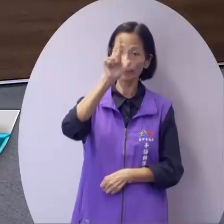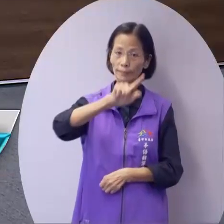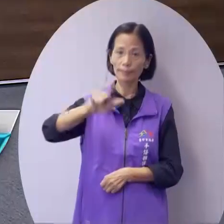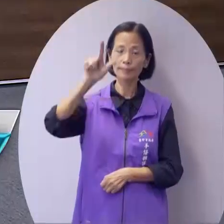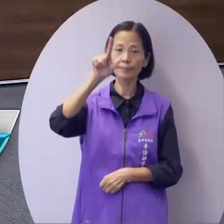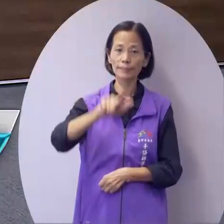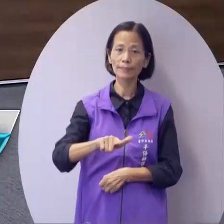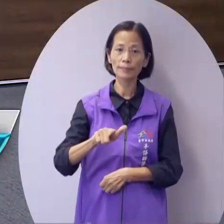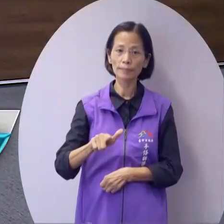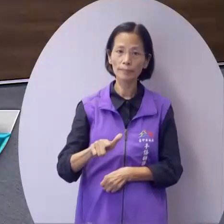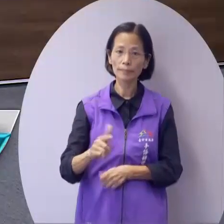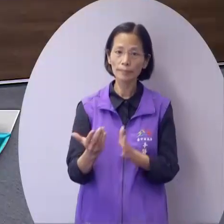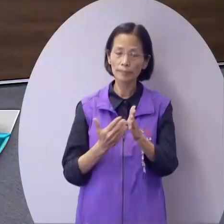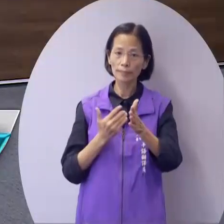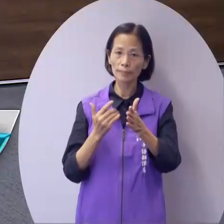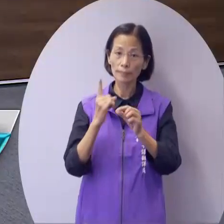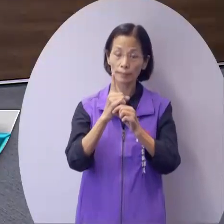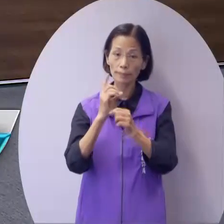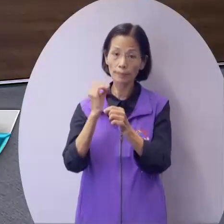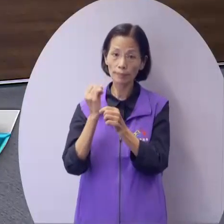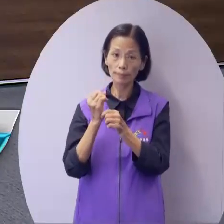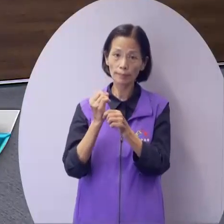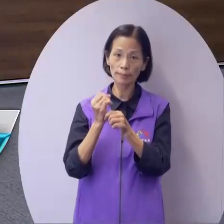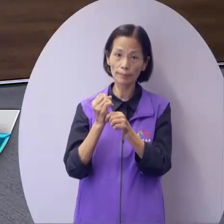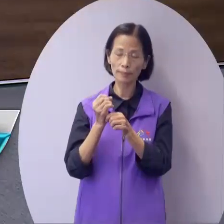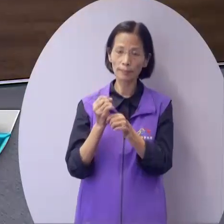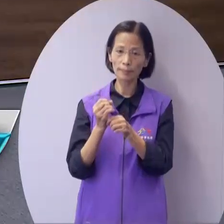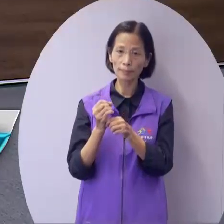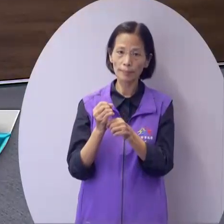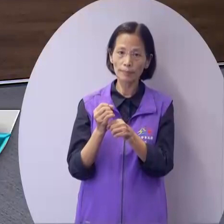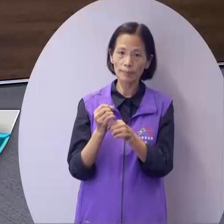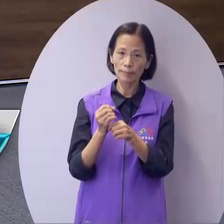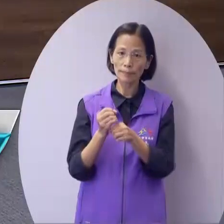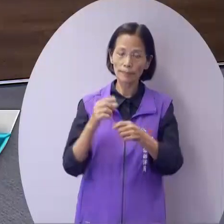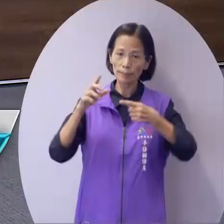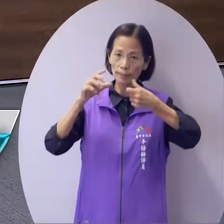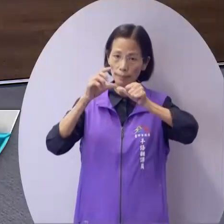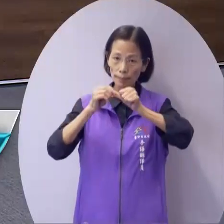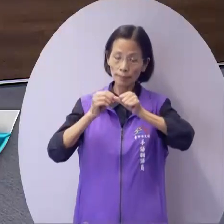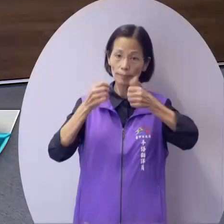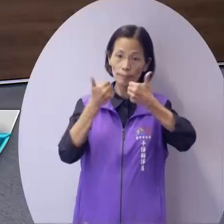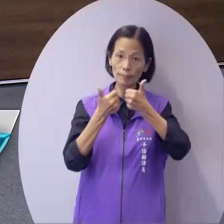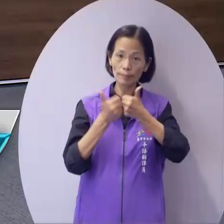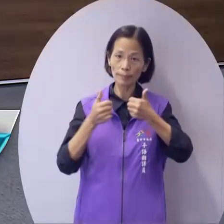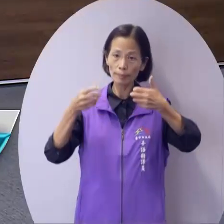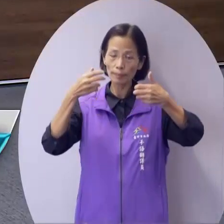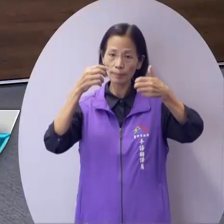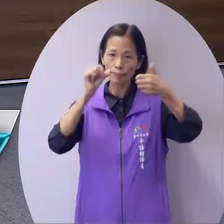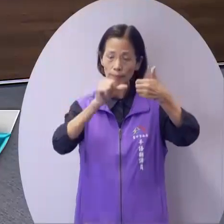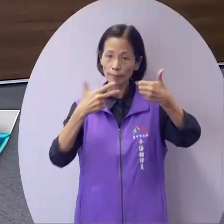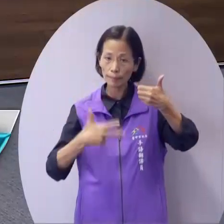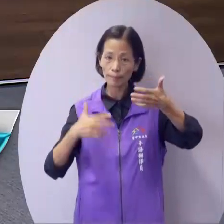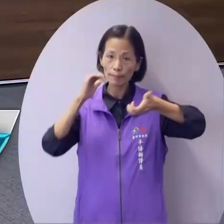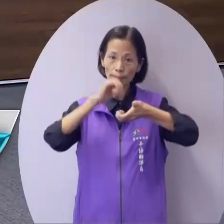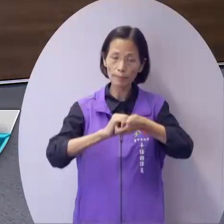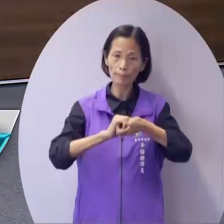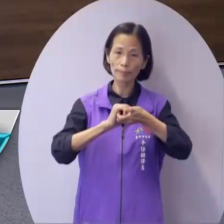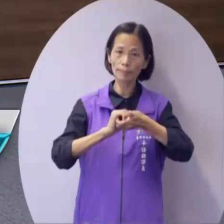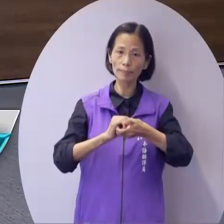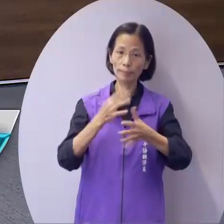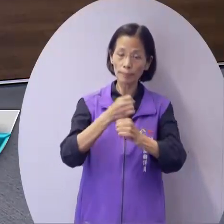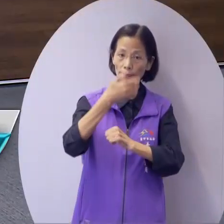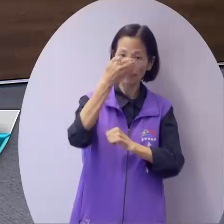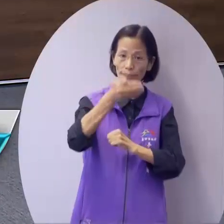7413万6千元整，前于110年经议会第三届第五次定期会第7次议决，案号第